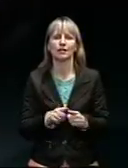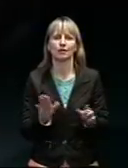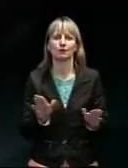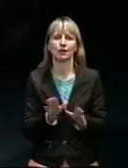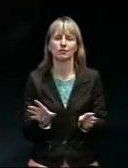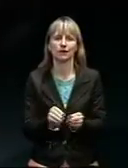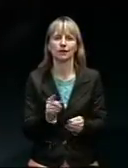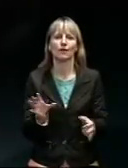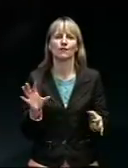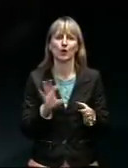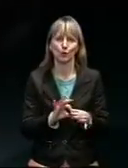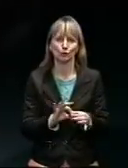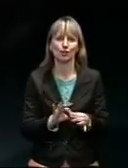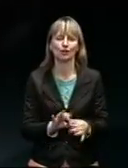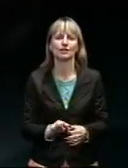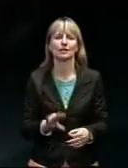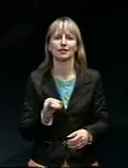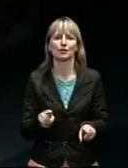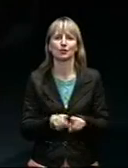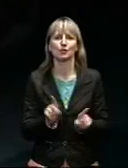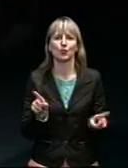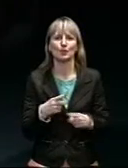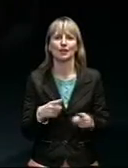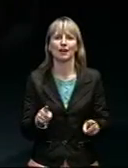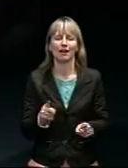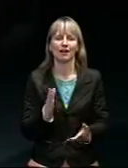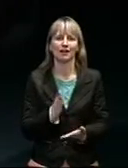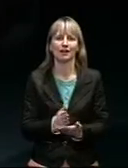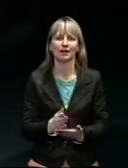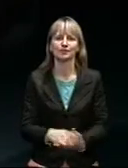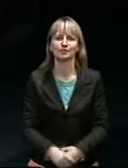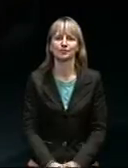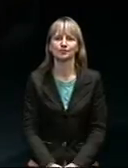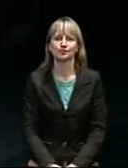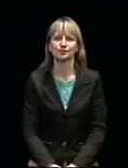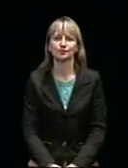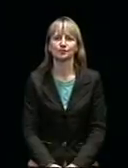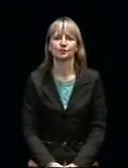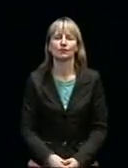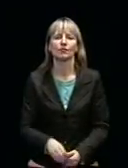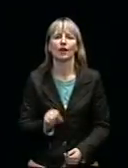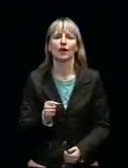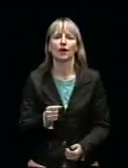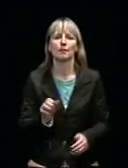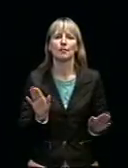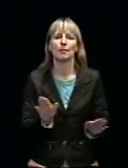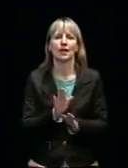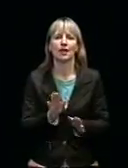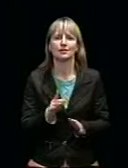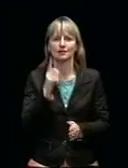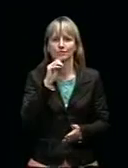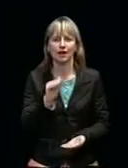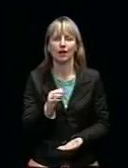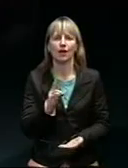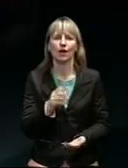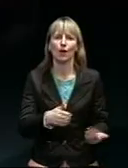они включаются, тоже музыкальные, так что... А колыскови співали, співаете? Да, да,